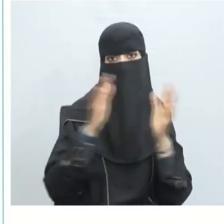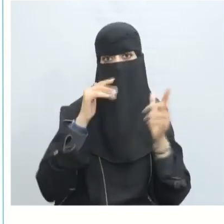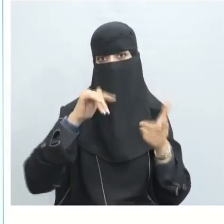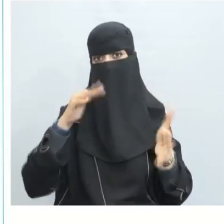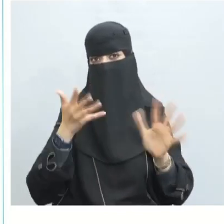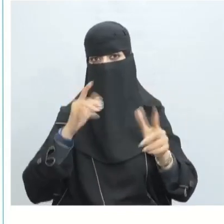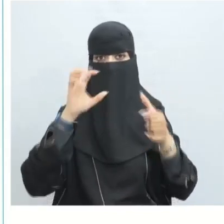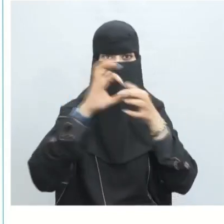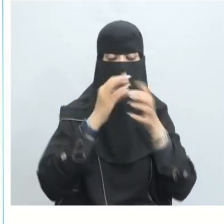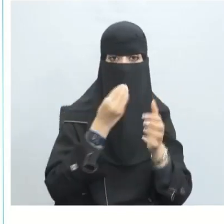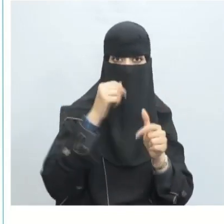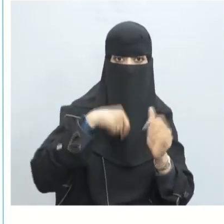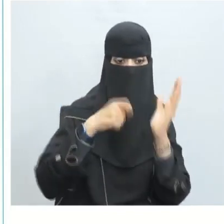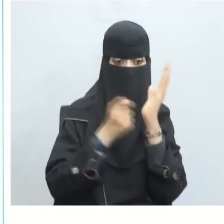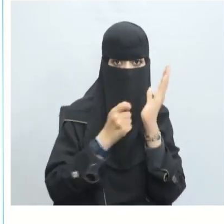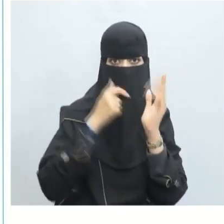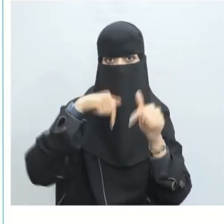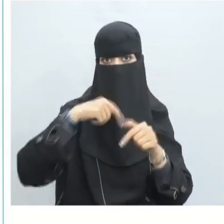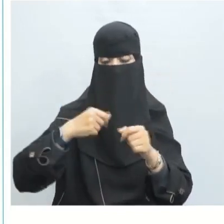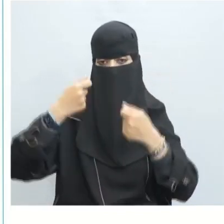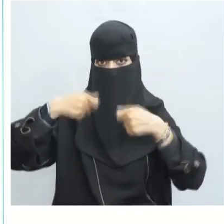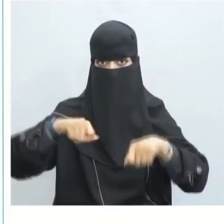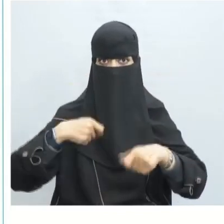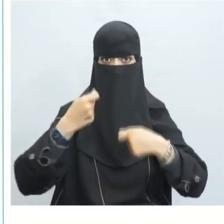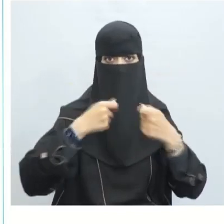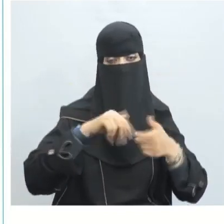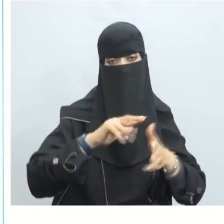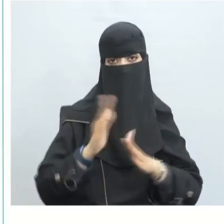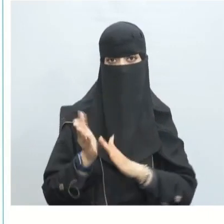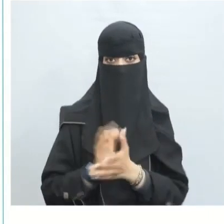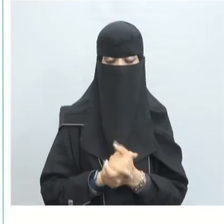ما يتعلق في الطعام او يتعلق في العقود او يتعلق في التكاليف والمصاريف